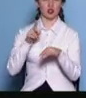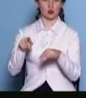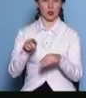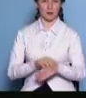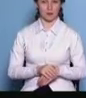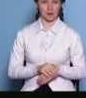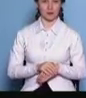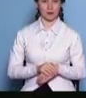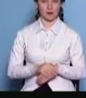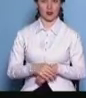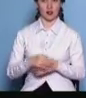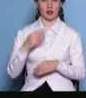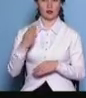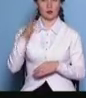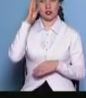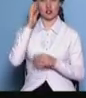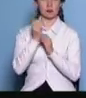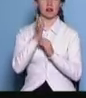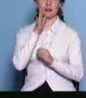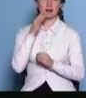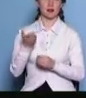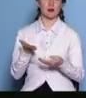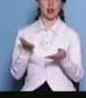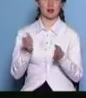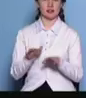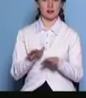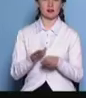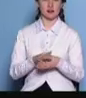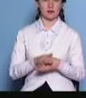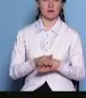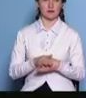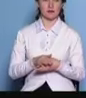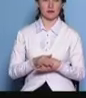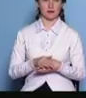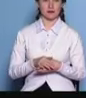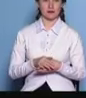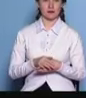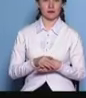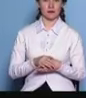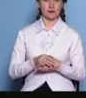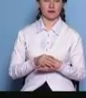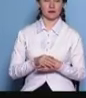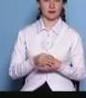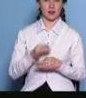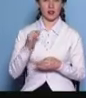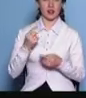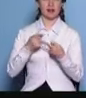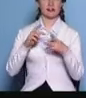например, мальчишка 15 лет, он остался, у него на глазах погибли родные. Значит,